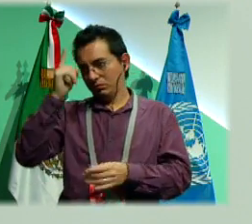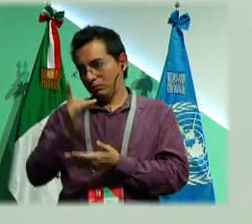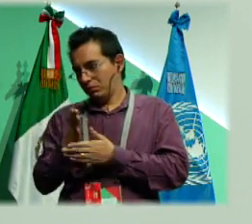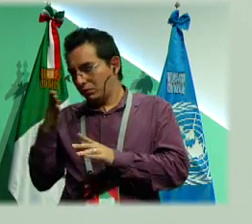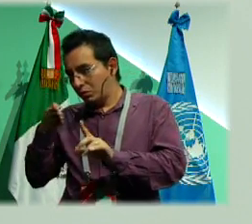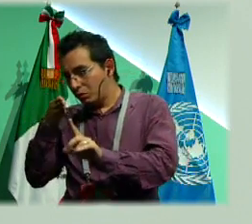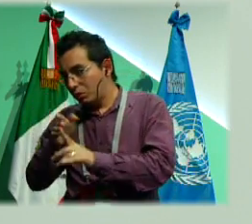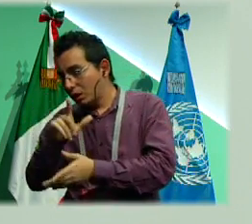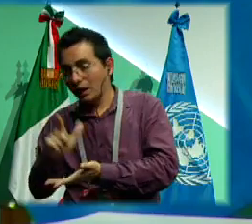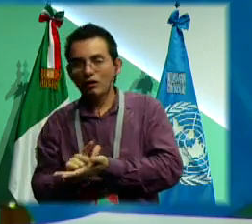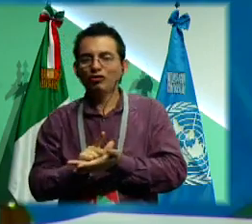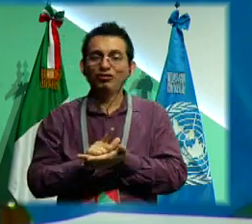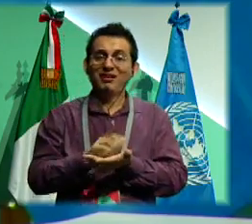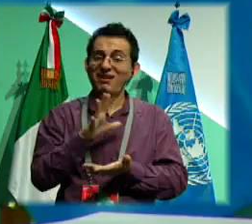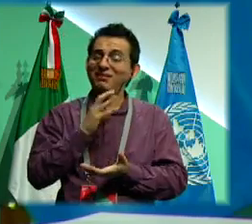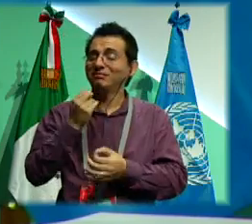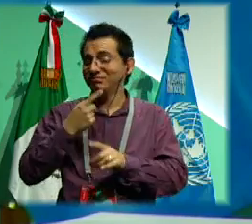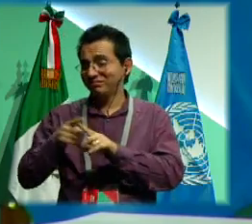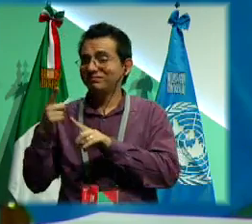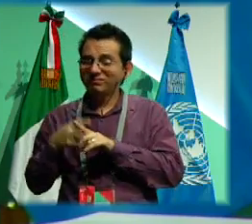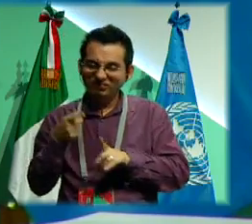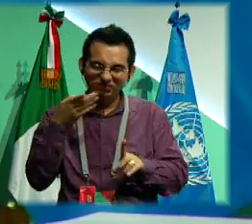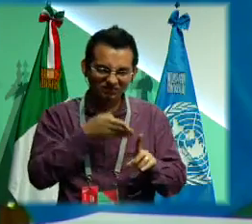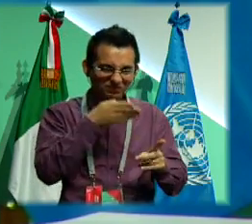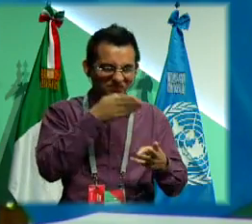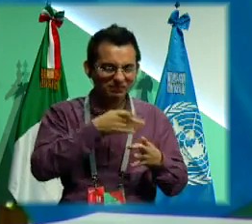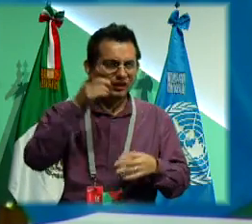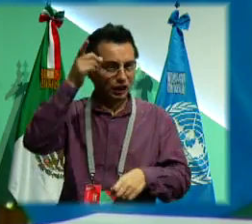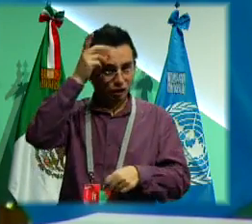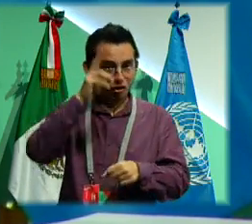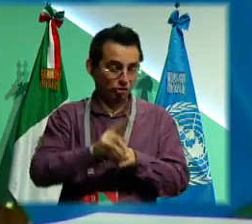la loi. Il est au comité restreint